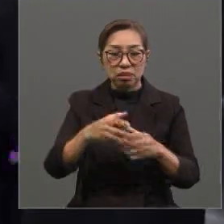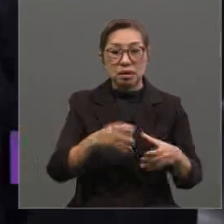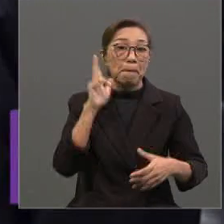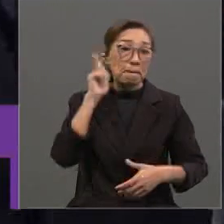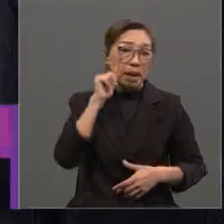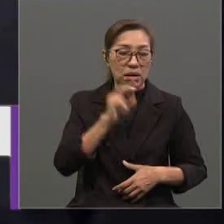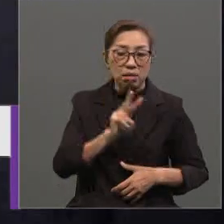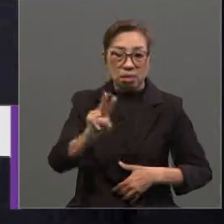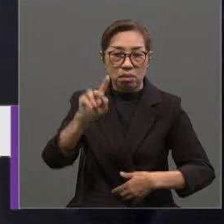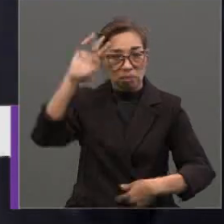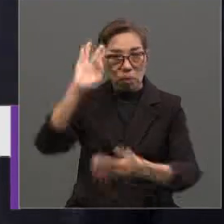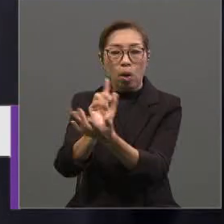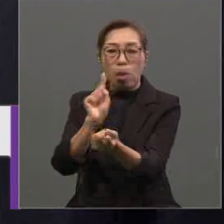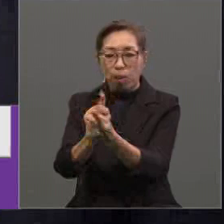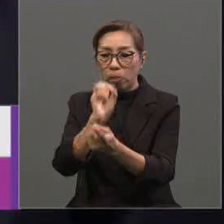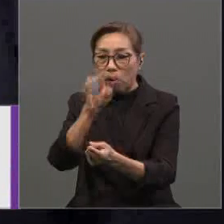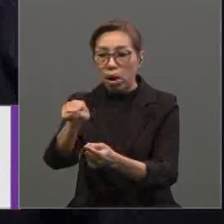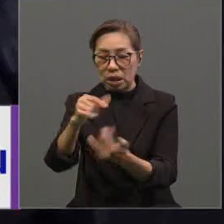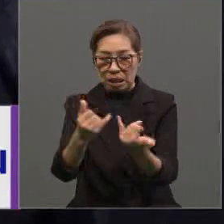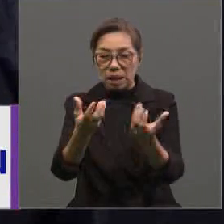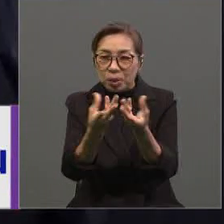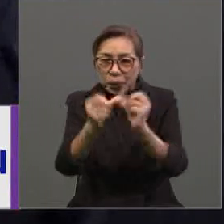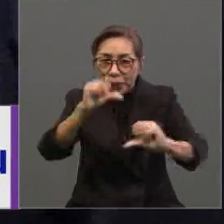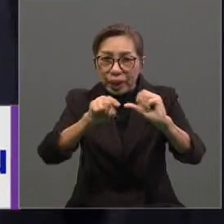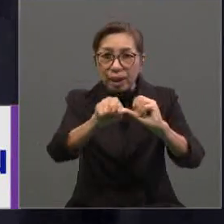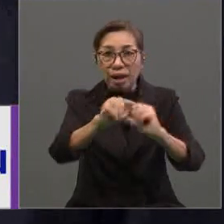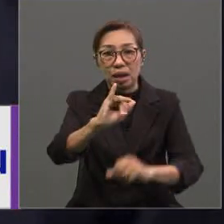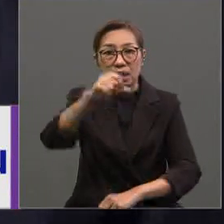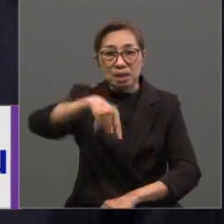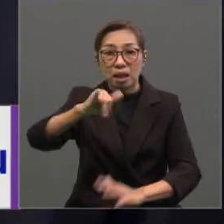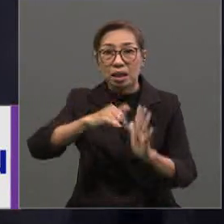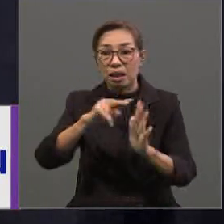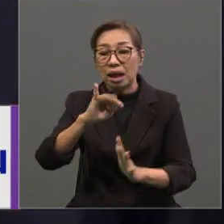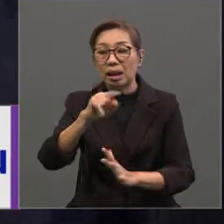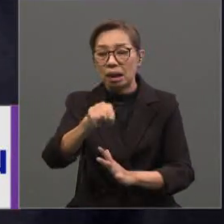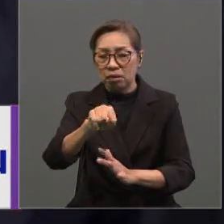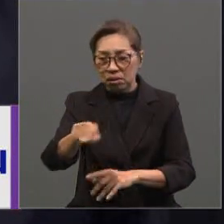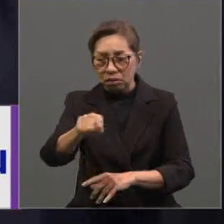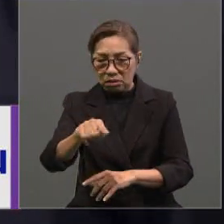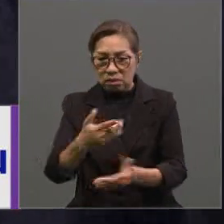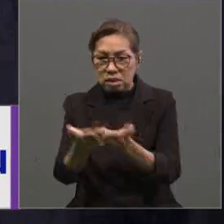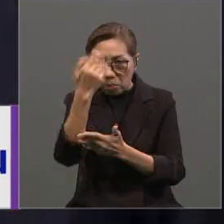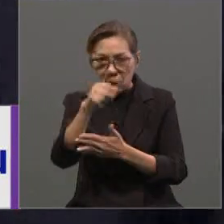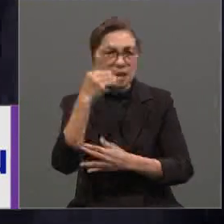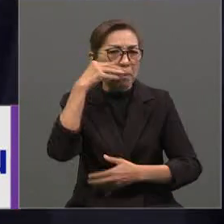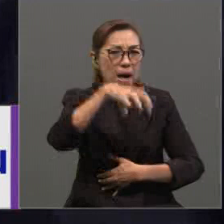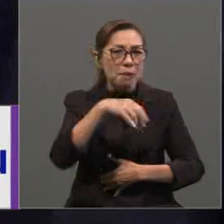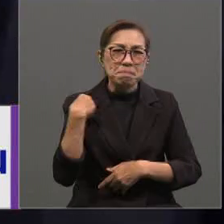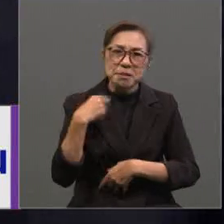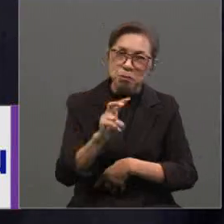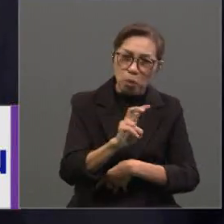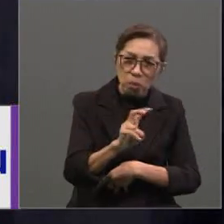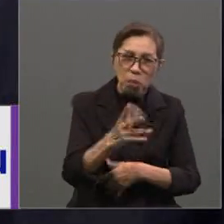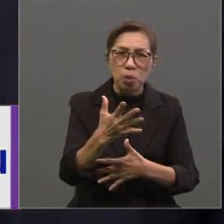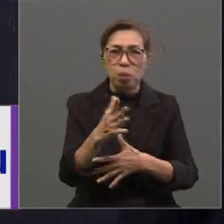ยันว่าการซื้อไซยาไนด์ครั้งนี้มีวัตถุประสงค์ชัดเจนเพื่อนำไปใช้ไล่สัตว์เล็กคลานที่เข้ามาคุกคามภายในบ้านไม่มีการ